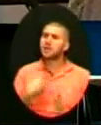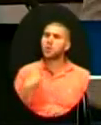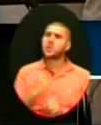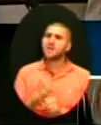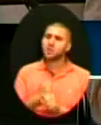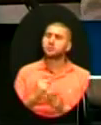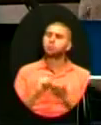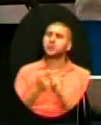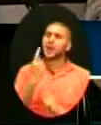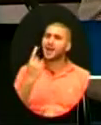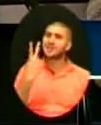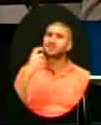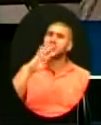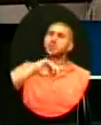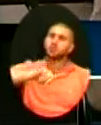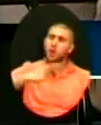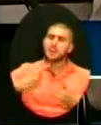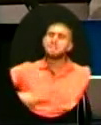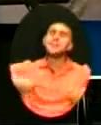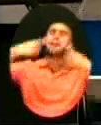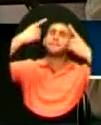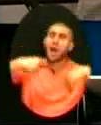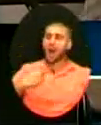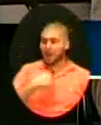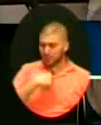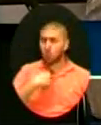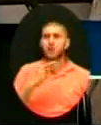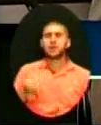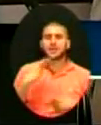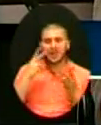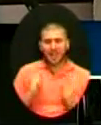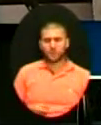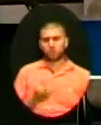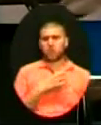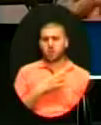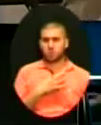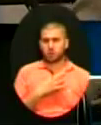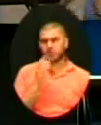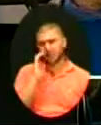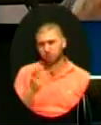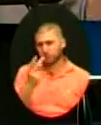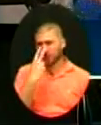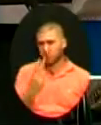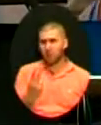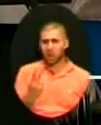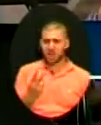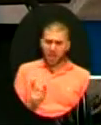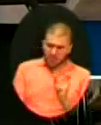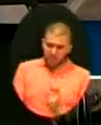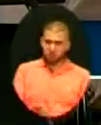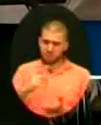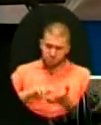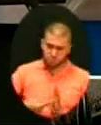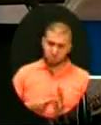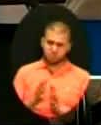נעבוד משמרת אחת 24 שעות ביממה. אנחנו נעמוד בהתחייבות. תקשיבי, כשאתה רואה את החבר'ה האלה,